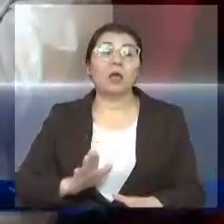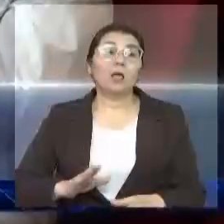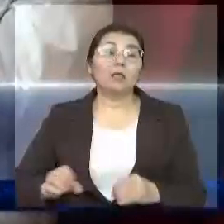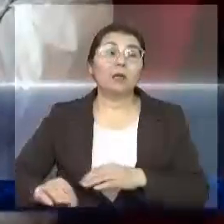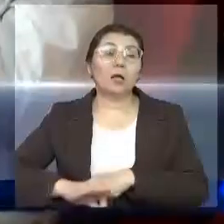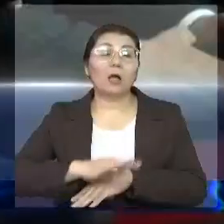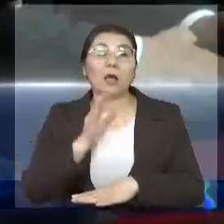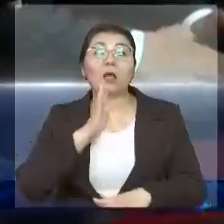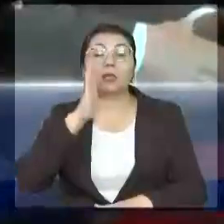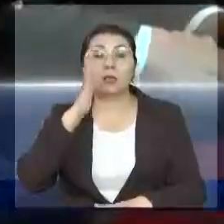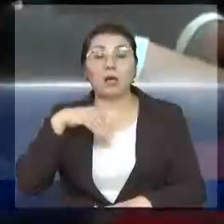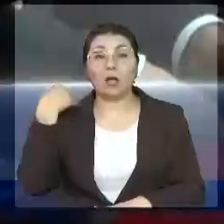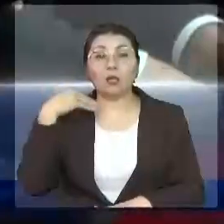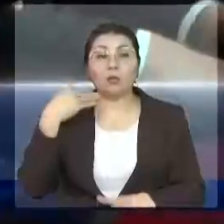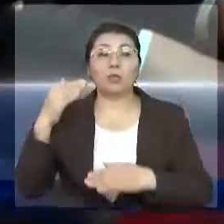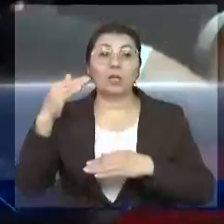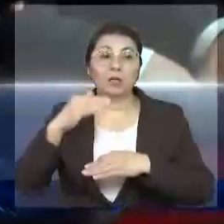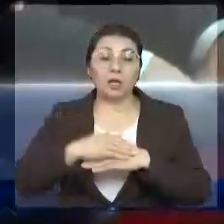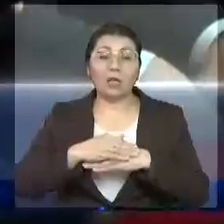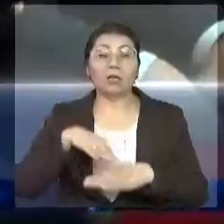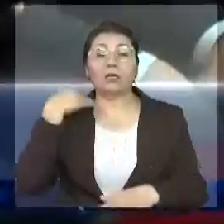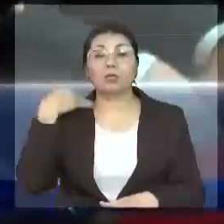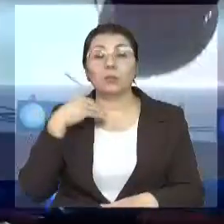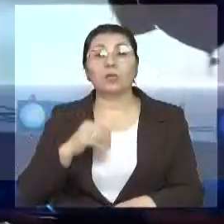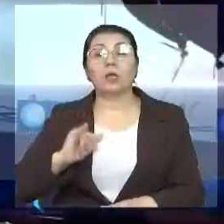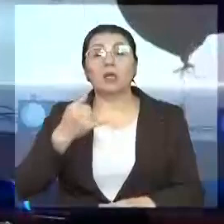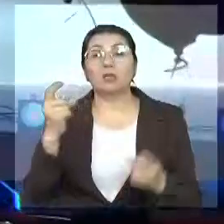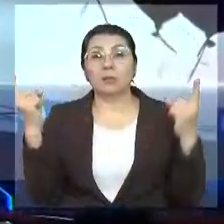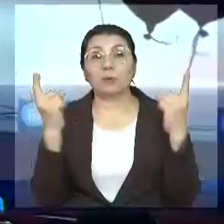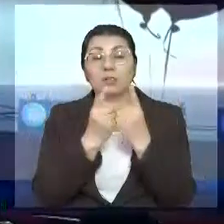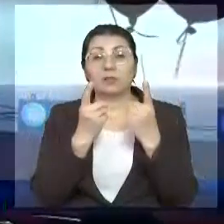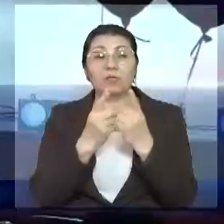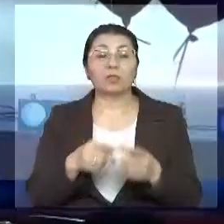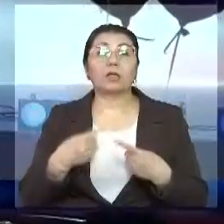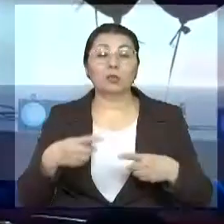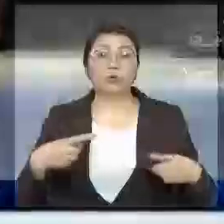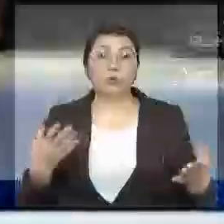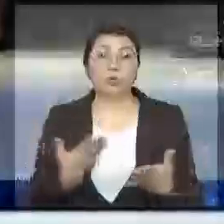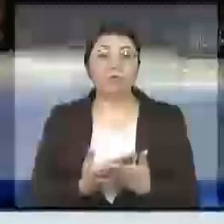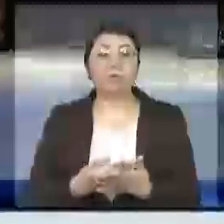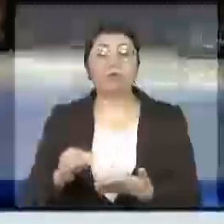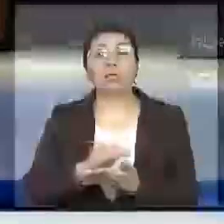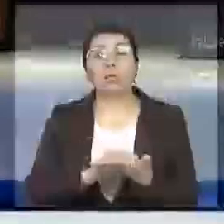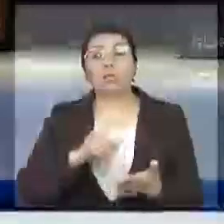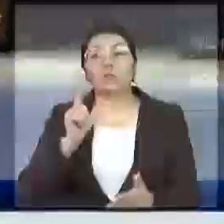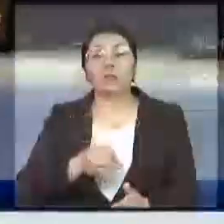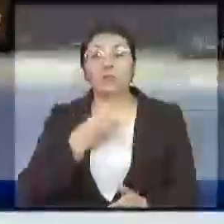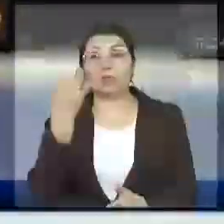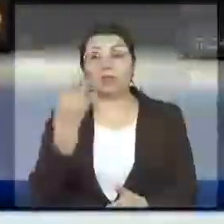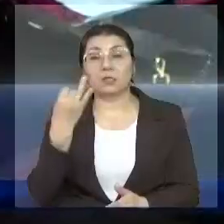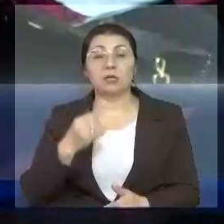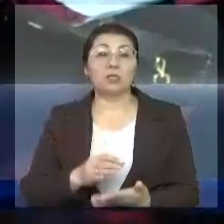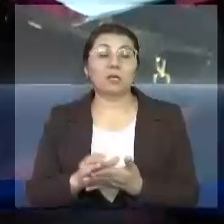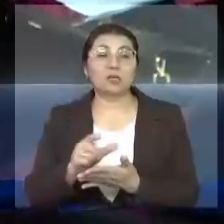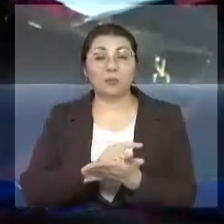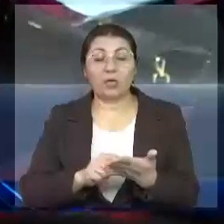«Умыт пен соққан жүрек», «Кайрлы кеш Актобе», «Сенбідегі жүзде су», «Жыр дария». По словам автора, интерес к поэзии у нее пробудил